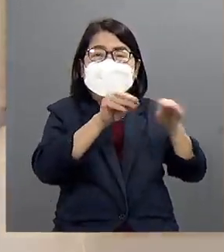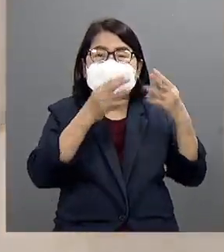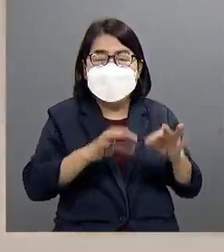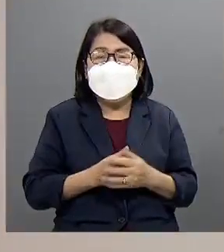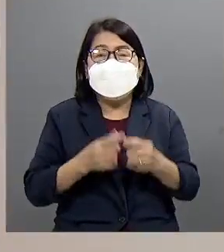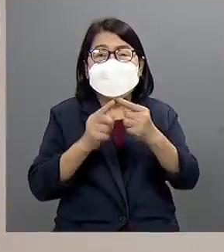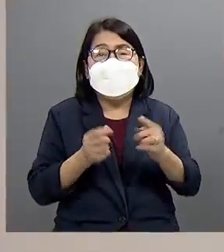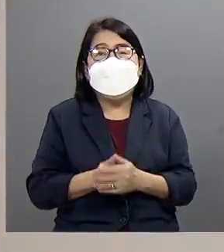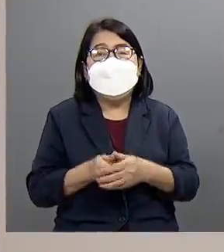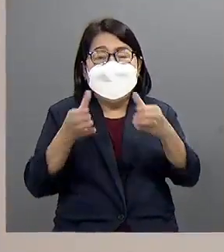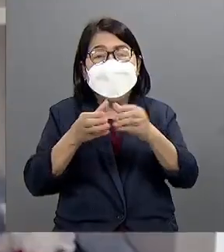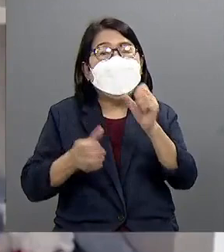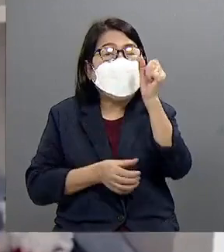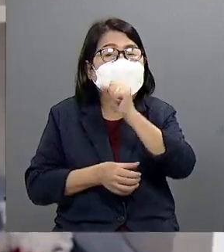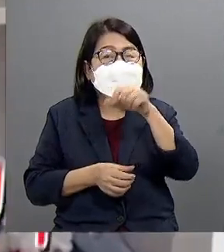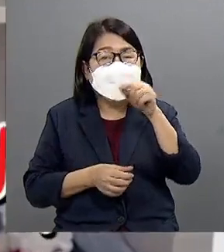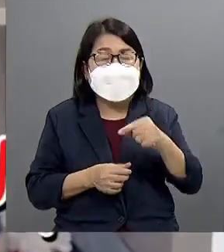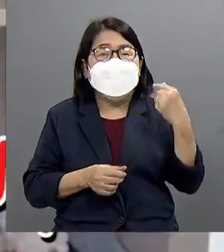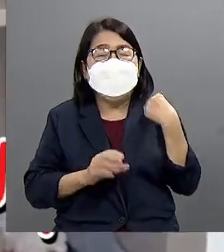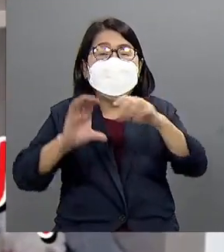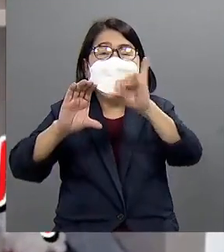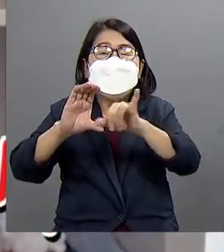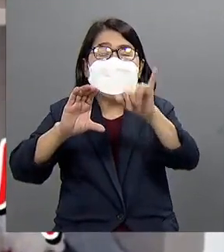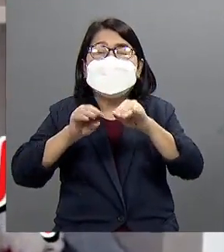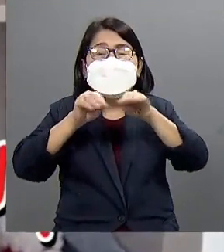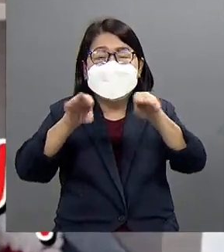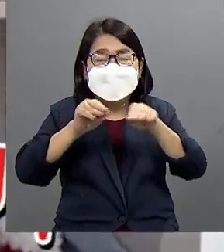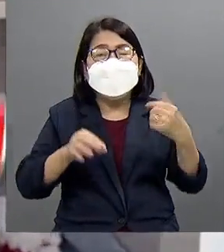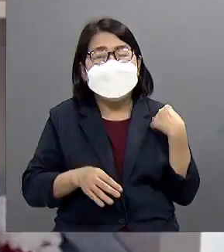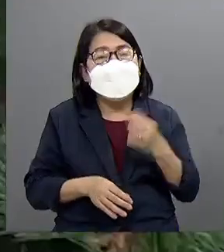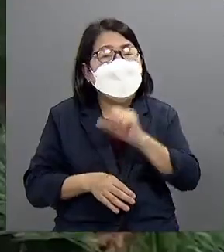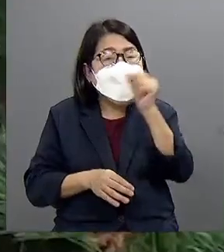เนี่ยก็มีคอนเทนต์ใน YouTube ออกมาตลอดรวมไปถึงผลงานเพลงที่ตอนนี้กำ